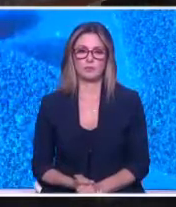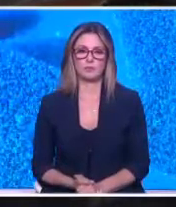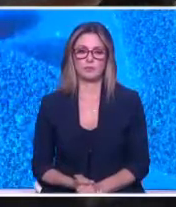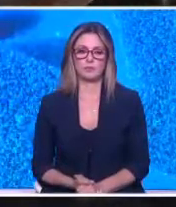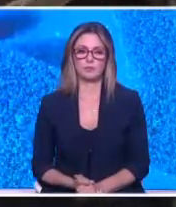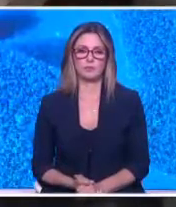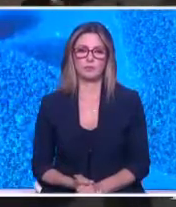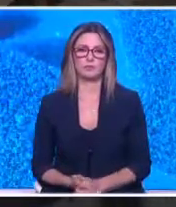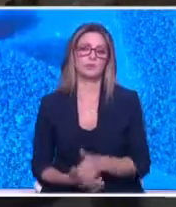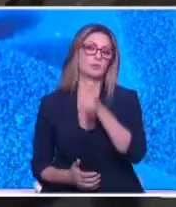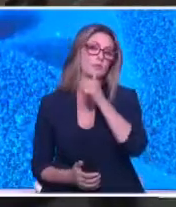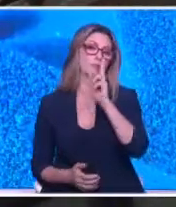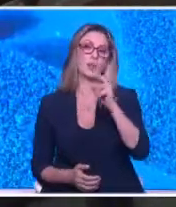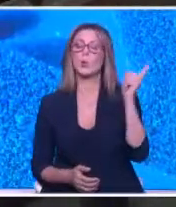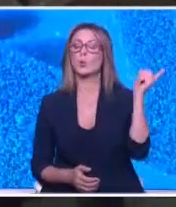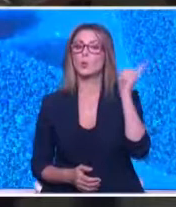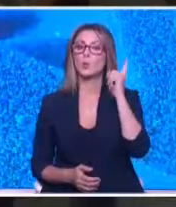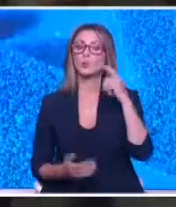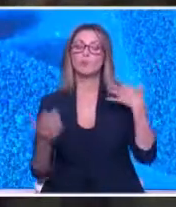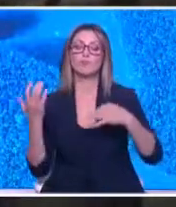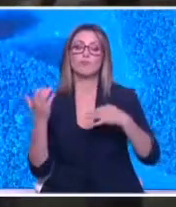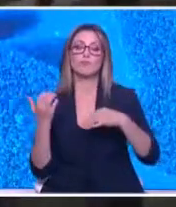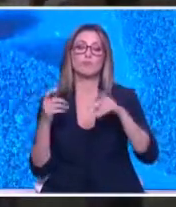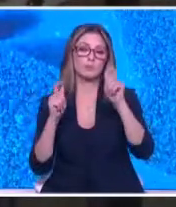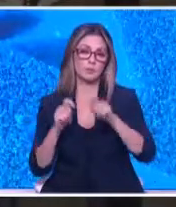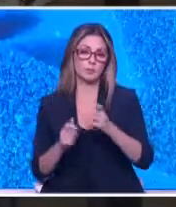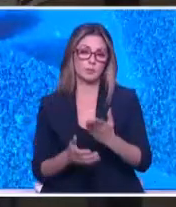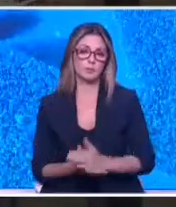Johann Sebastian Bach'ın ünlü eserleri bağlamayla buluştu.